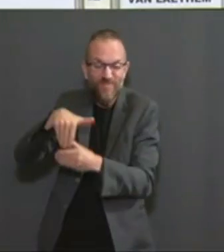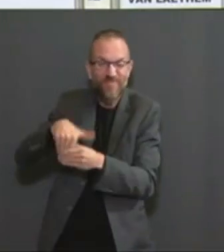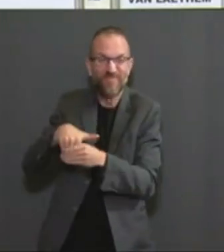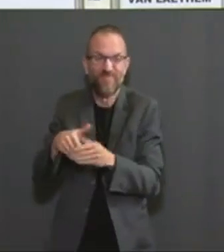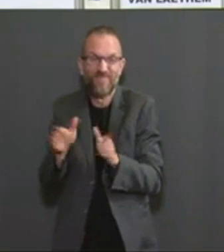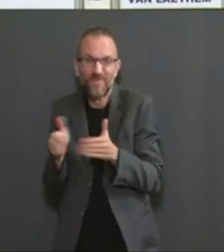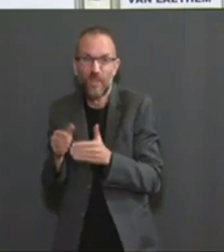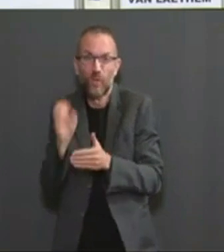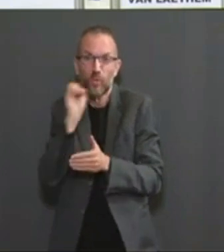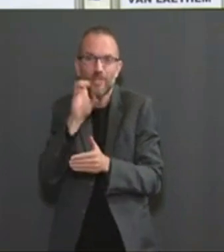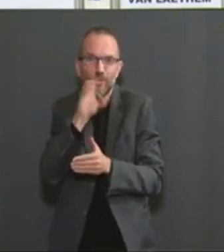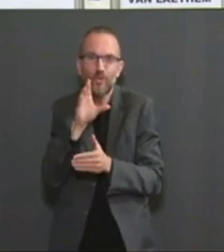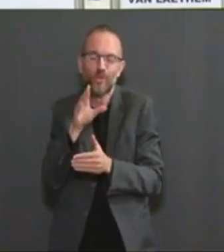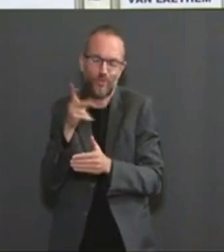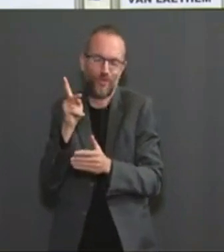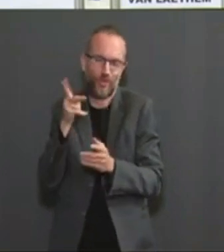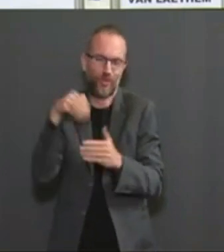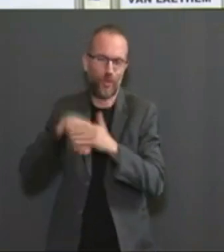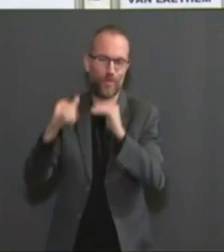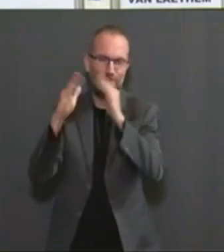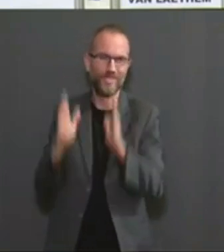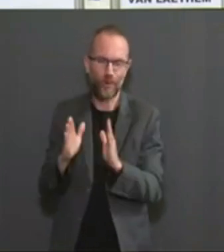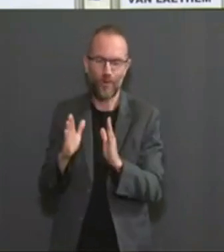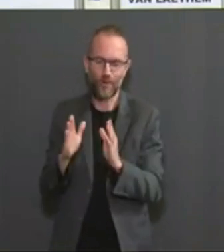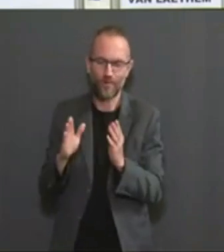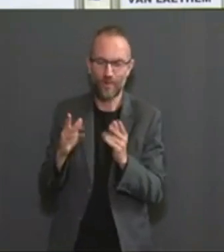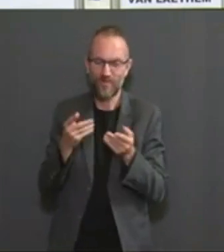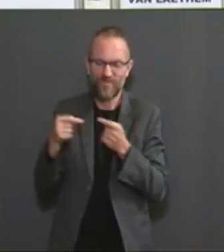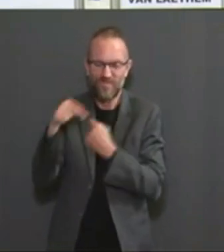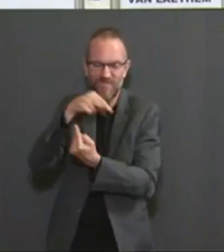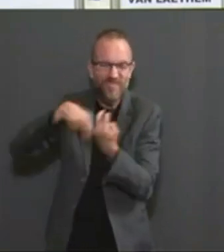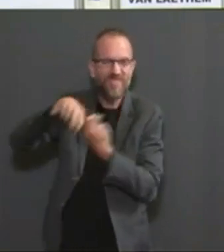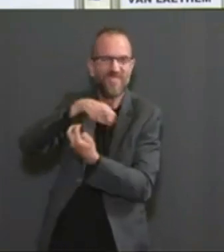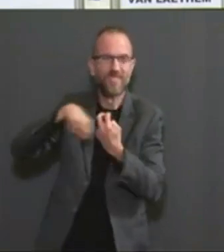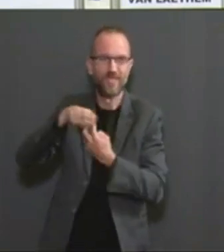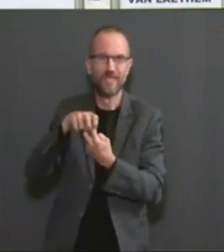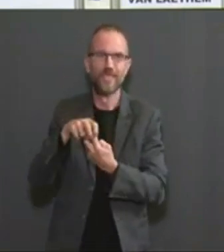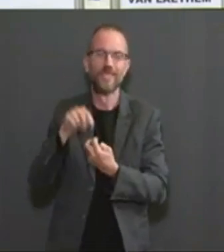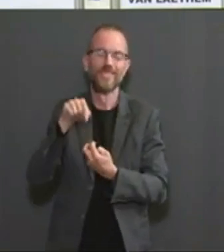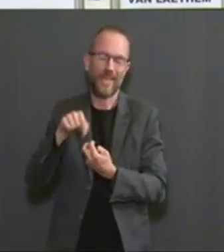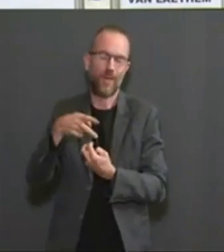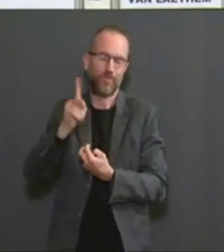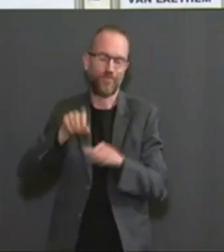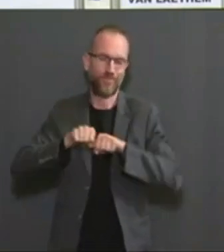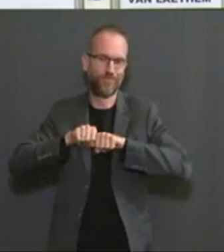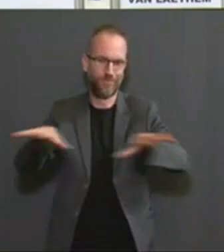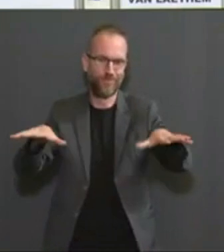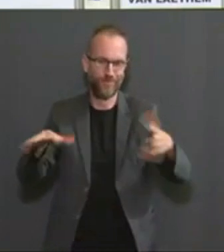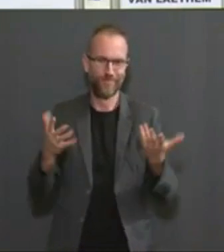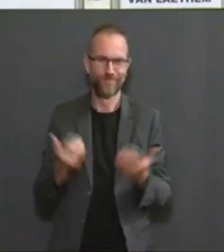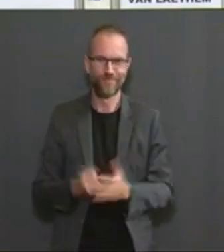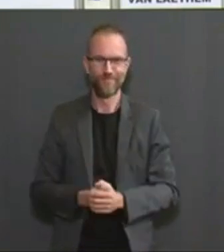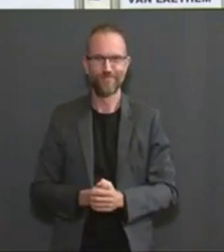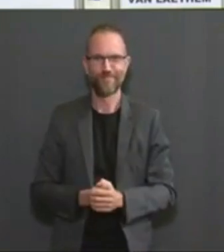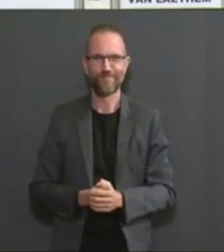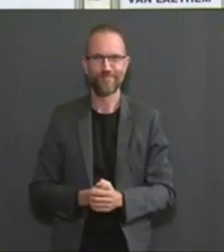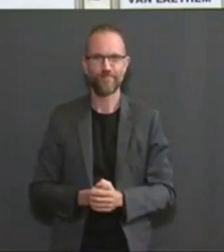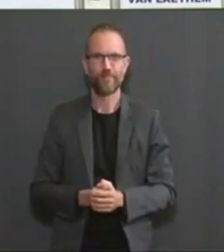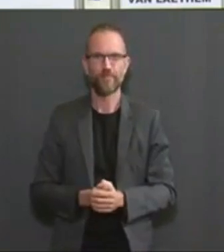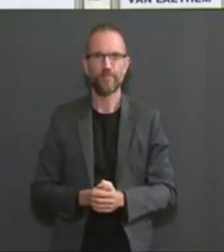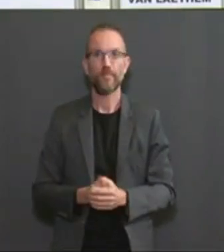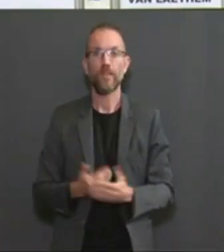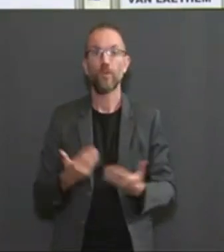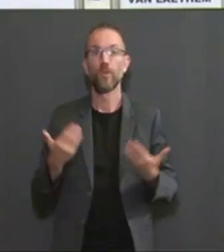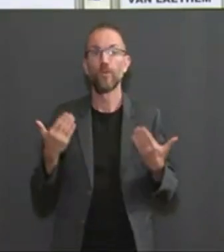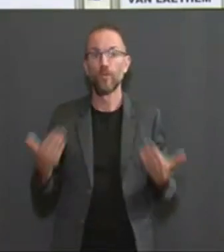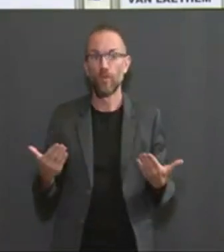que le virus préfère pour la contamination. Donc il est clair que, quelles qu'en soient les mesures prises par rapport aux fêtes de fin